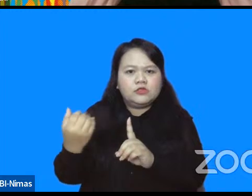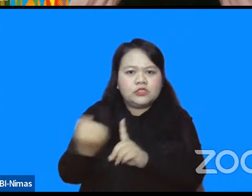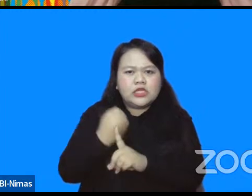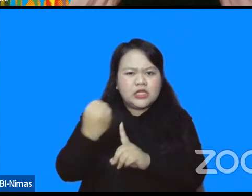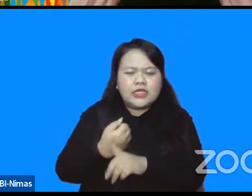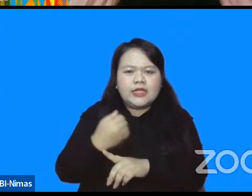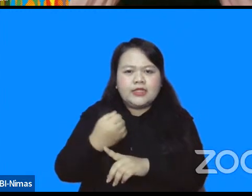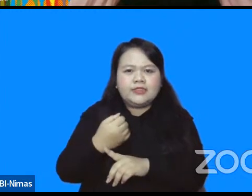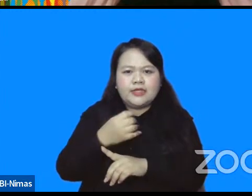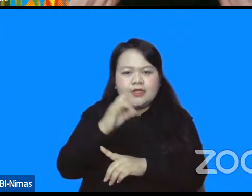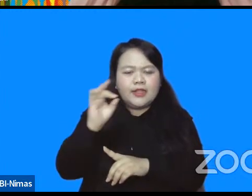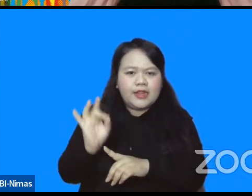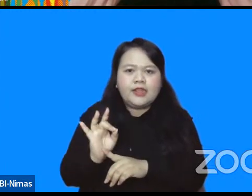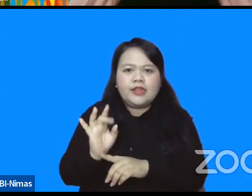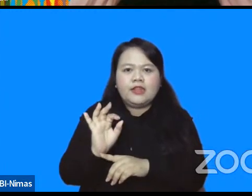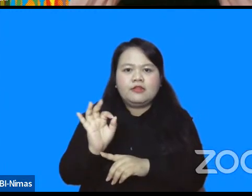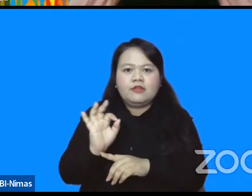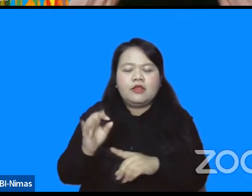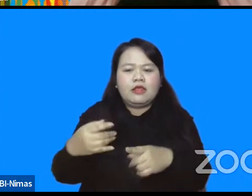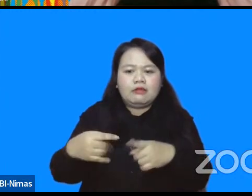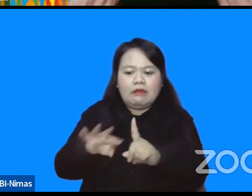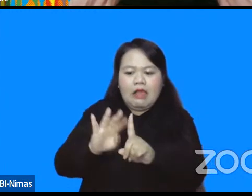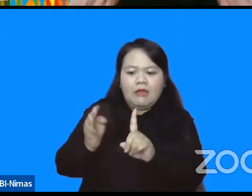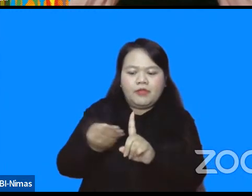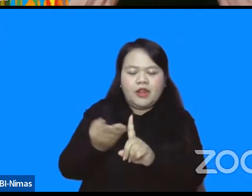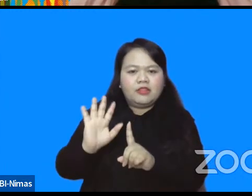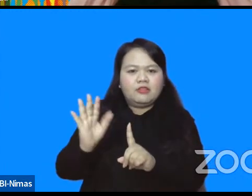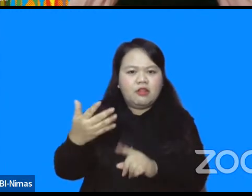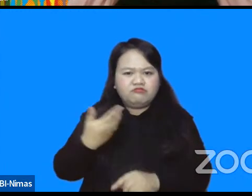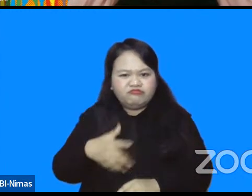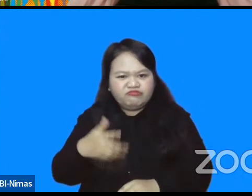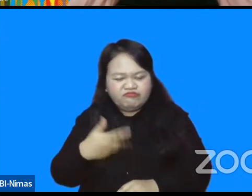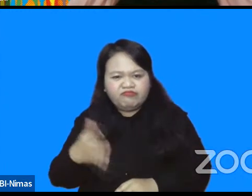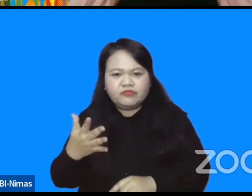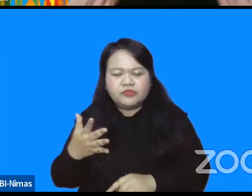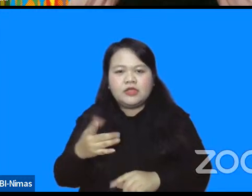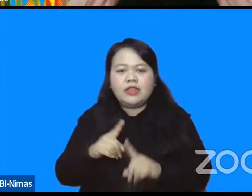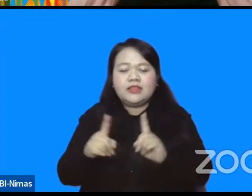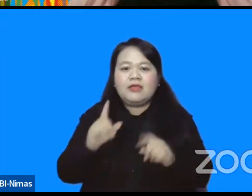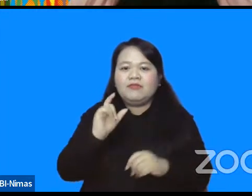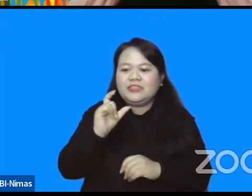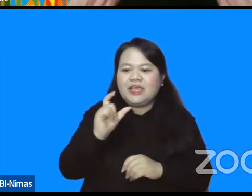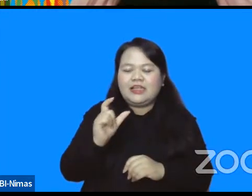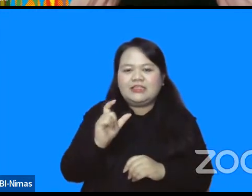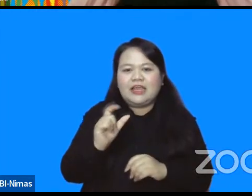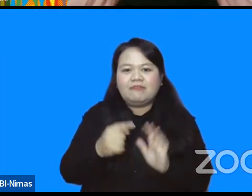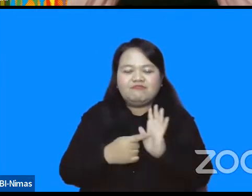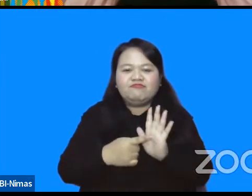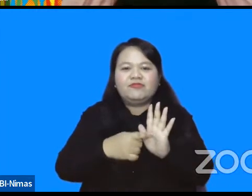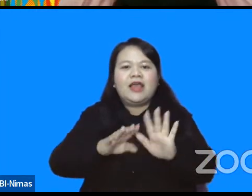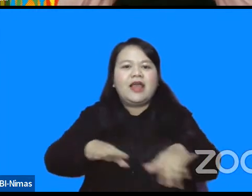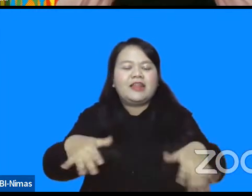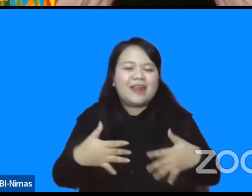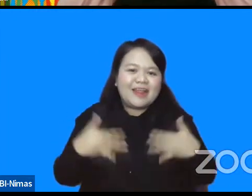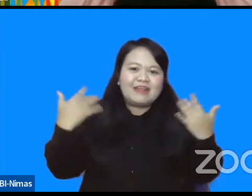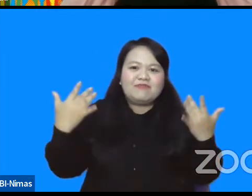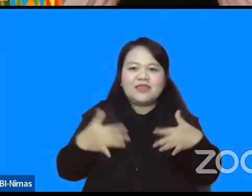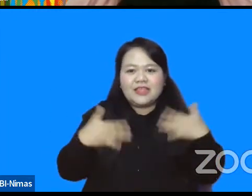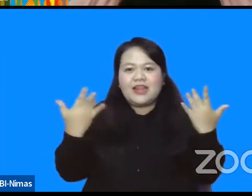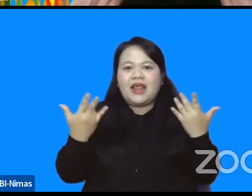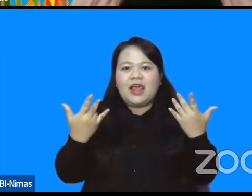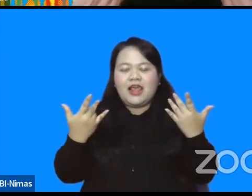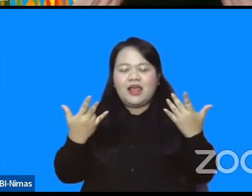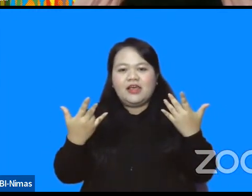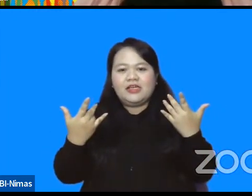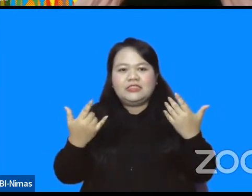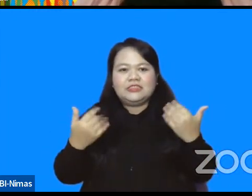apa, kehamilan yang tidak diinginkan ini, tapi mereka menyampaikannya dengan gaya anak-anak gitu, bergembira dengan